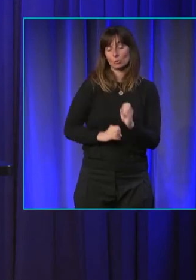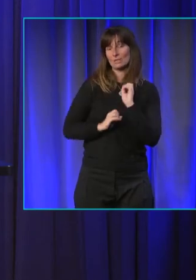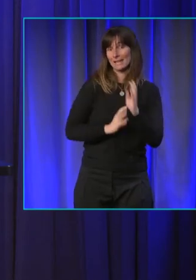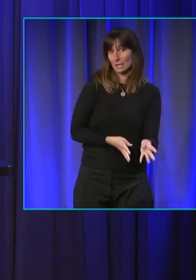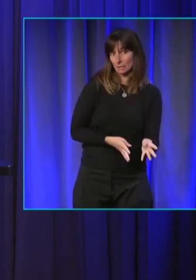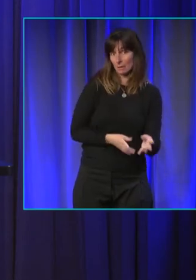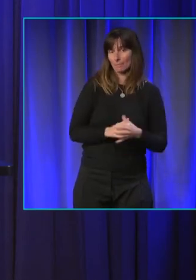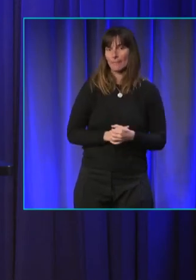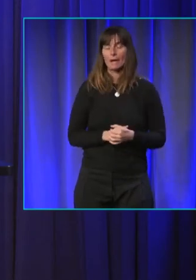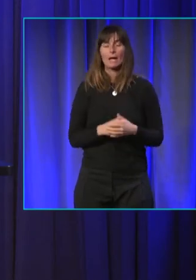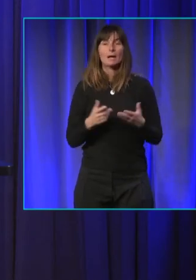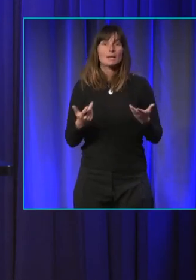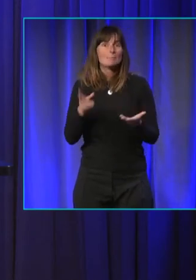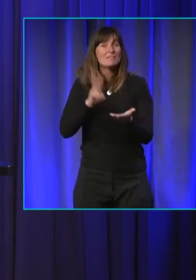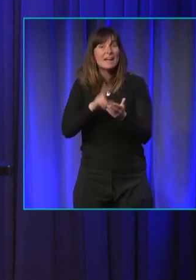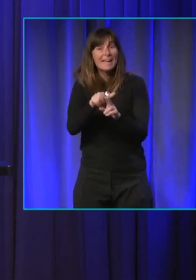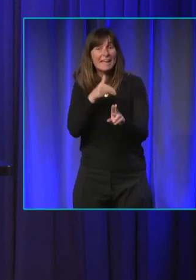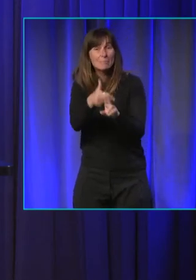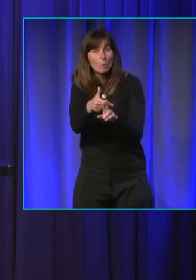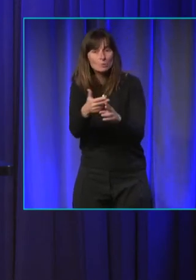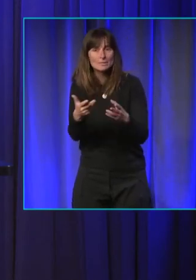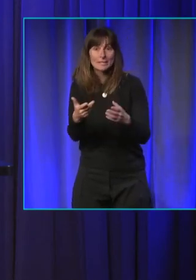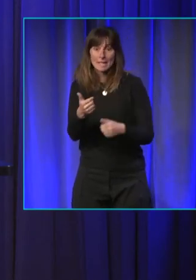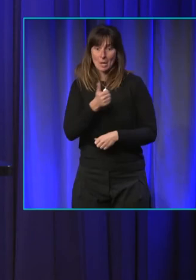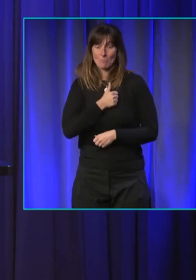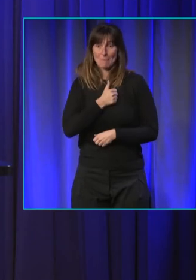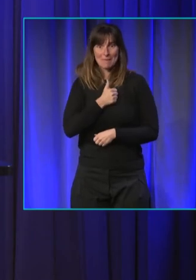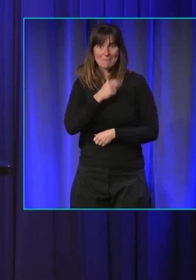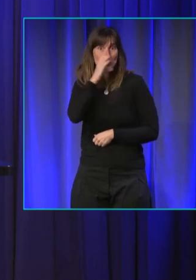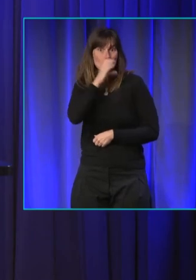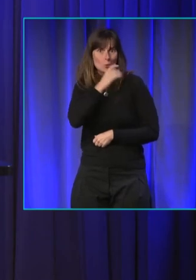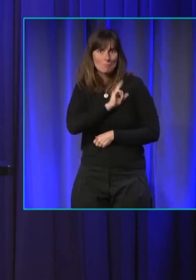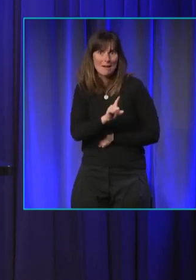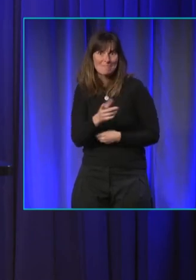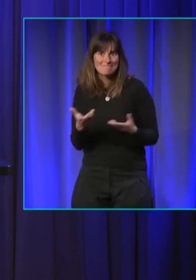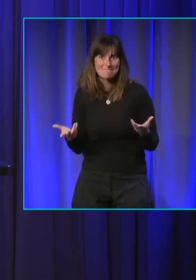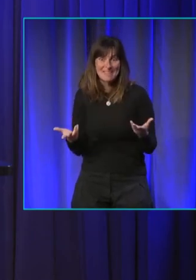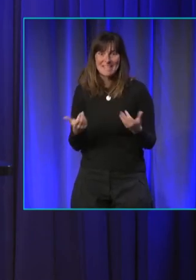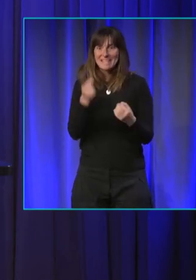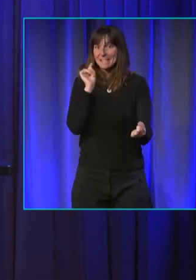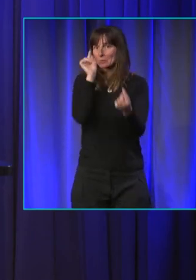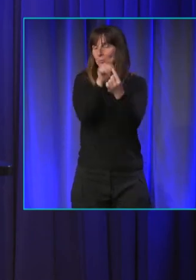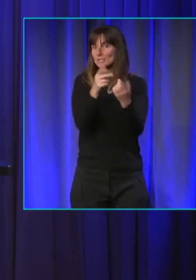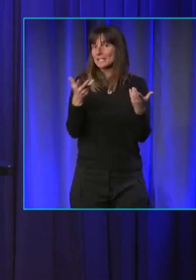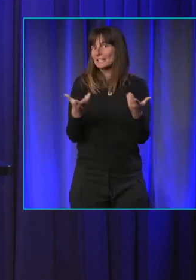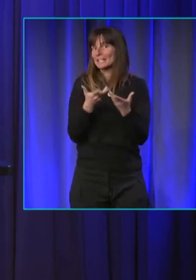Bon, après, que vous dire, voilà, après, c'est pas une question à laquelle je m'intéresse beaucoup, hein, parce que c'est un sujet qui est